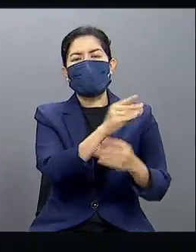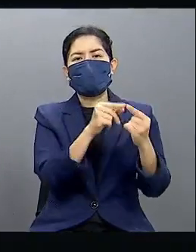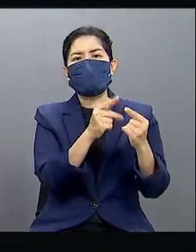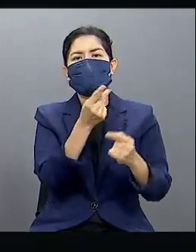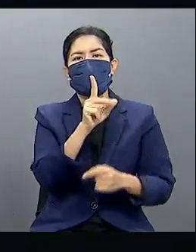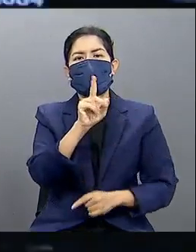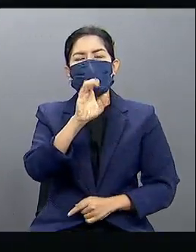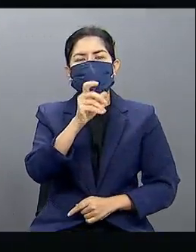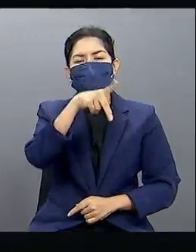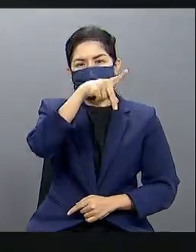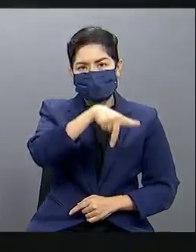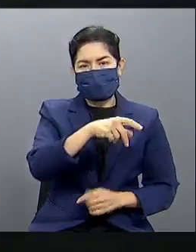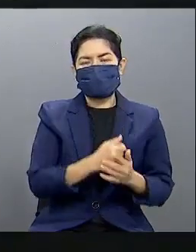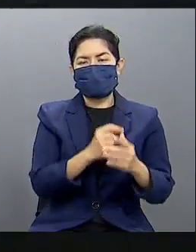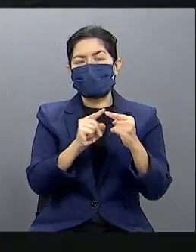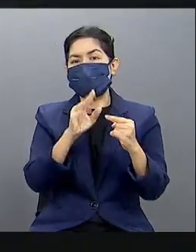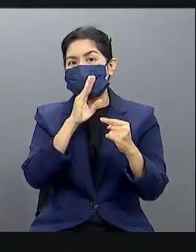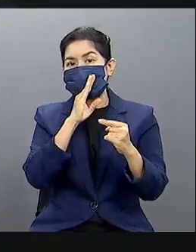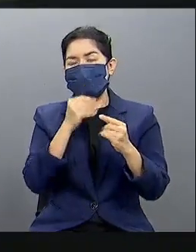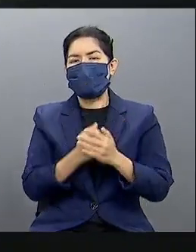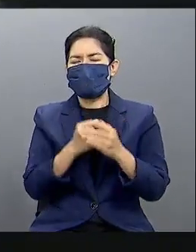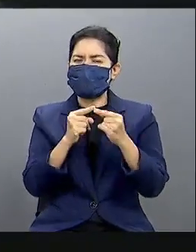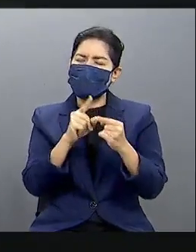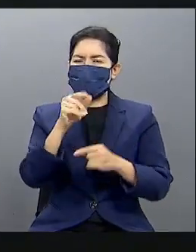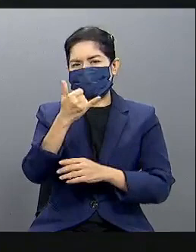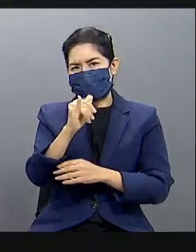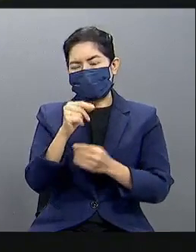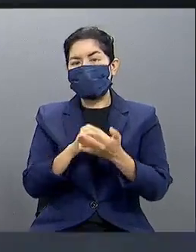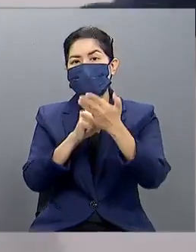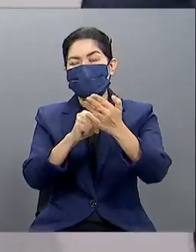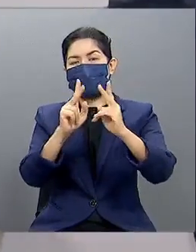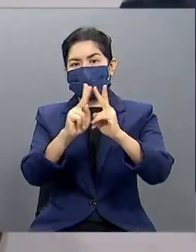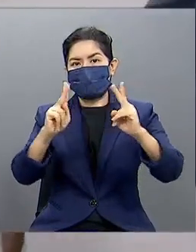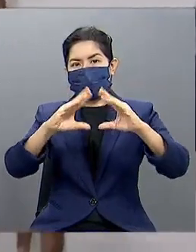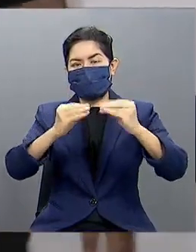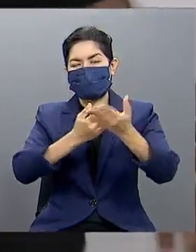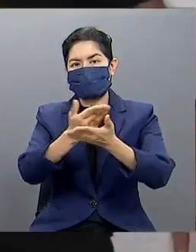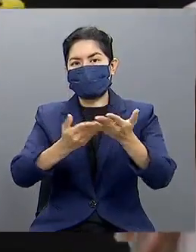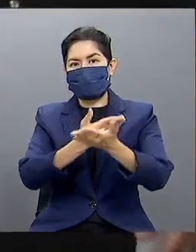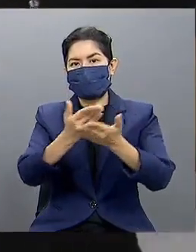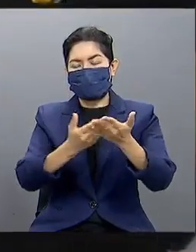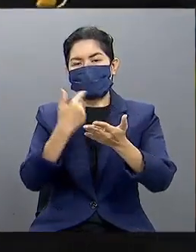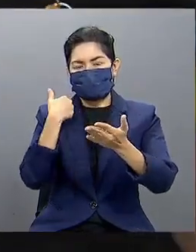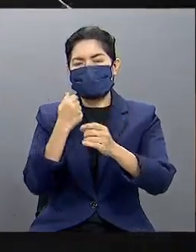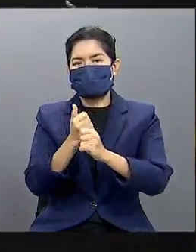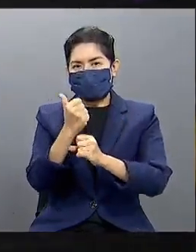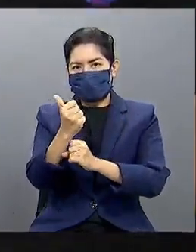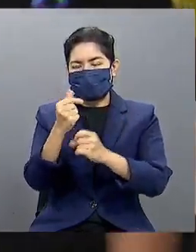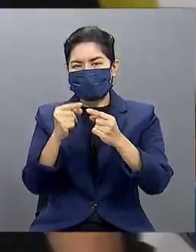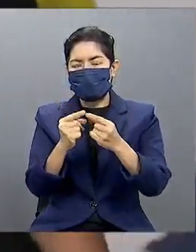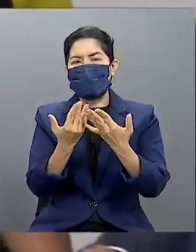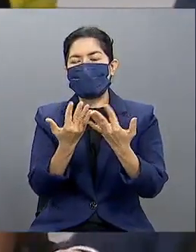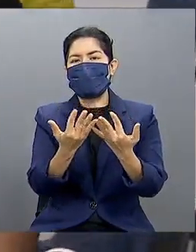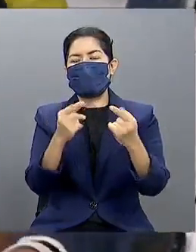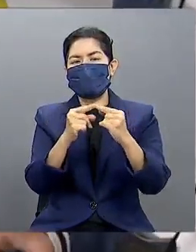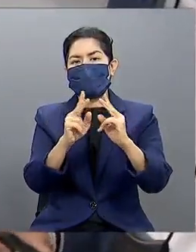การพิจารณารับเป็นคดีพิเศษได้แต่ก็ขึ้นอยู่กับดุลพินิจของคณะกรรมการด้วยค่ะซึ่งถ้าหาก DSI รับ